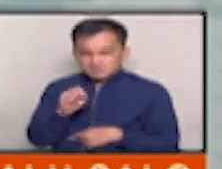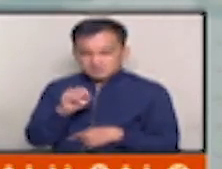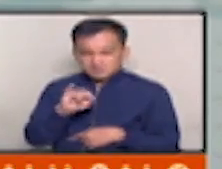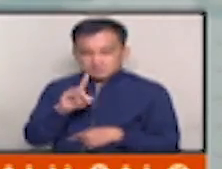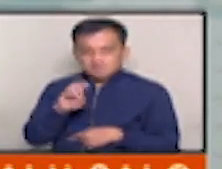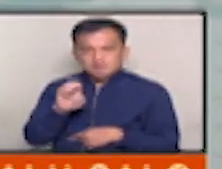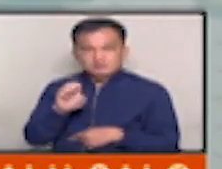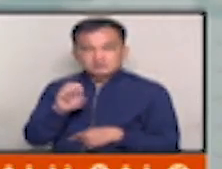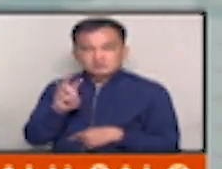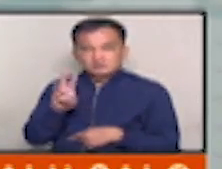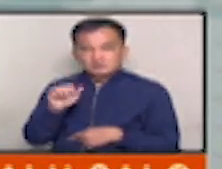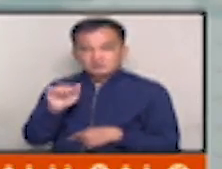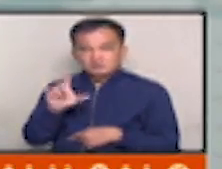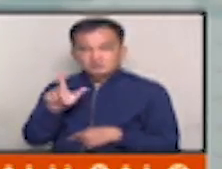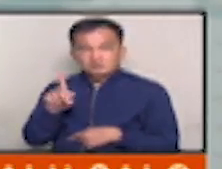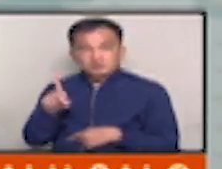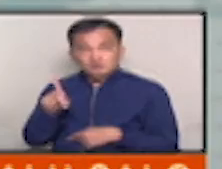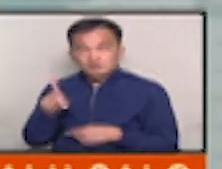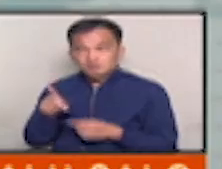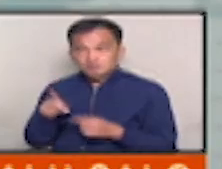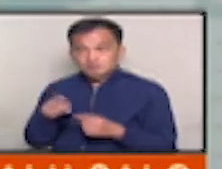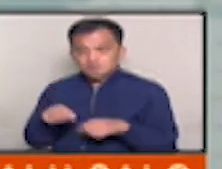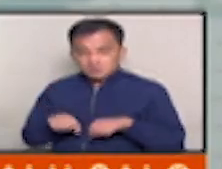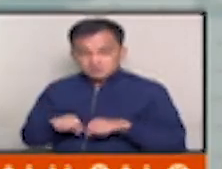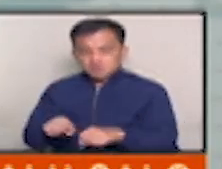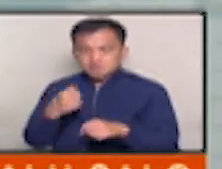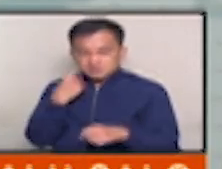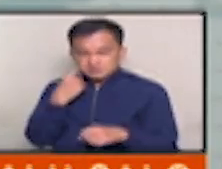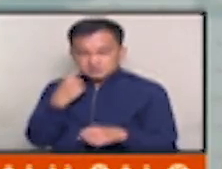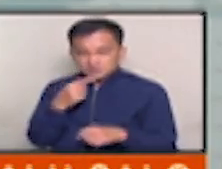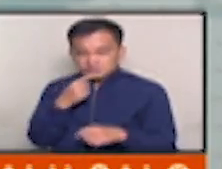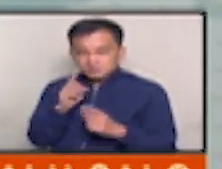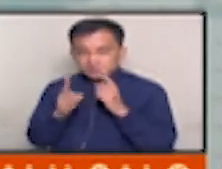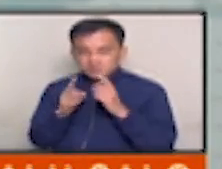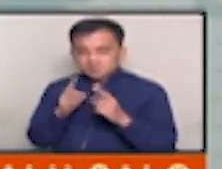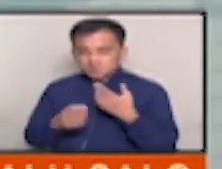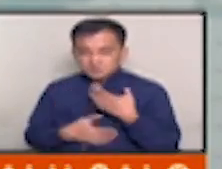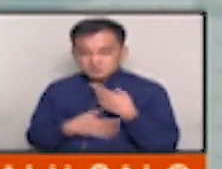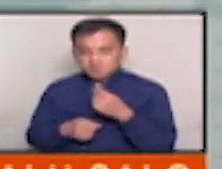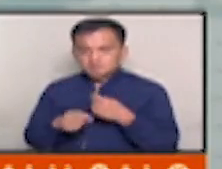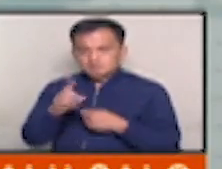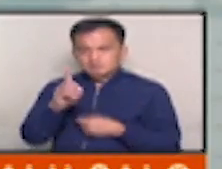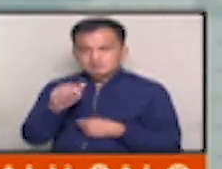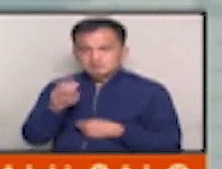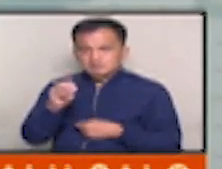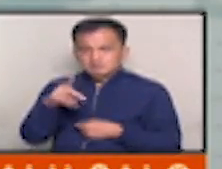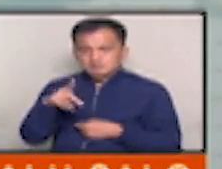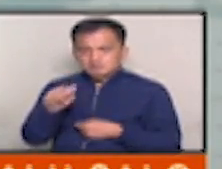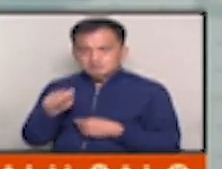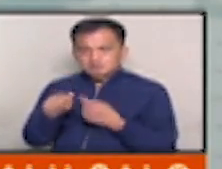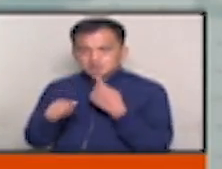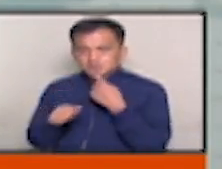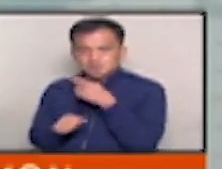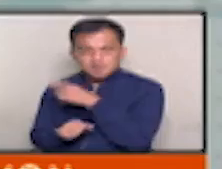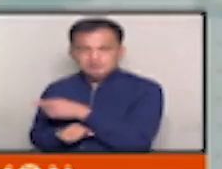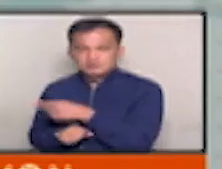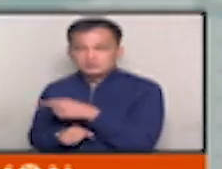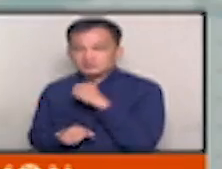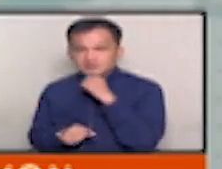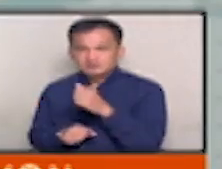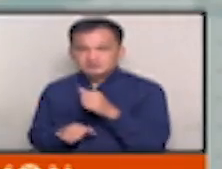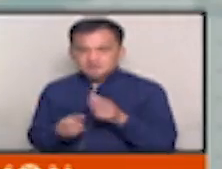yung kariton na yun. Kasi po, nakausap po kanina ang may-ari ay yung katiwala ng dampa. At sinasabi po nila na hindi po